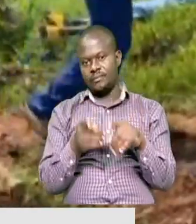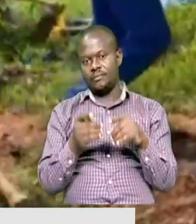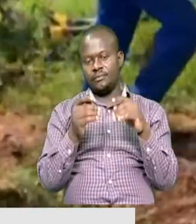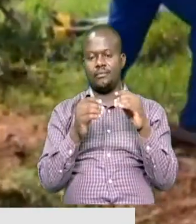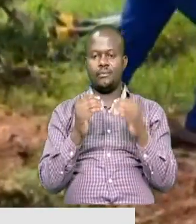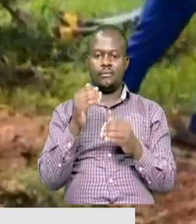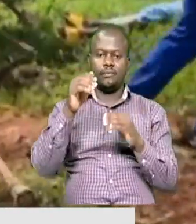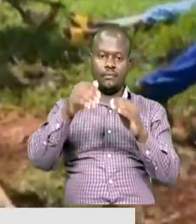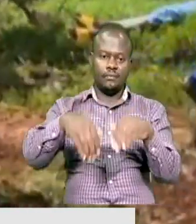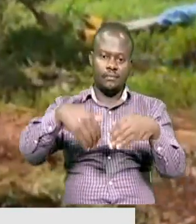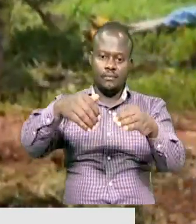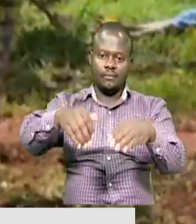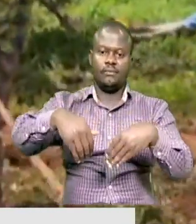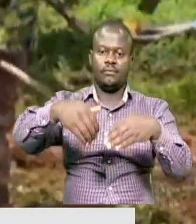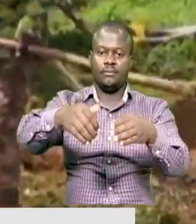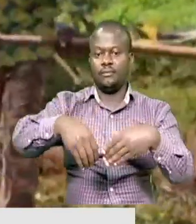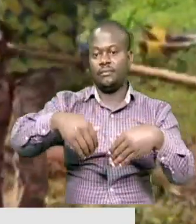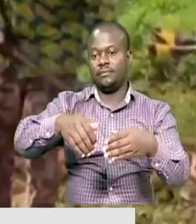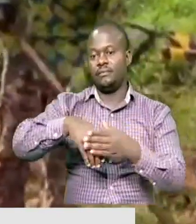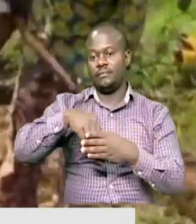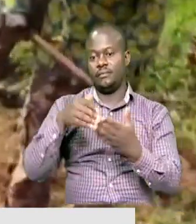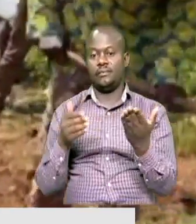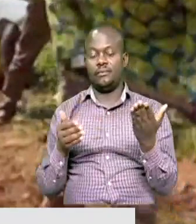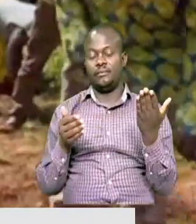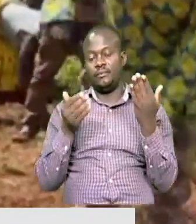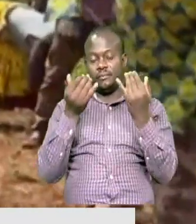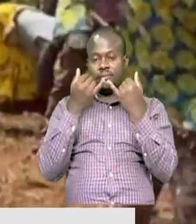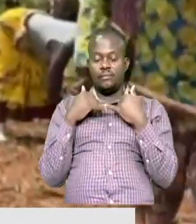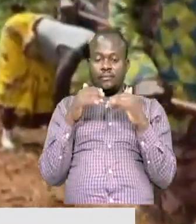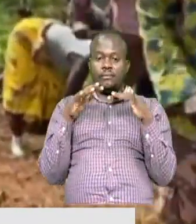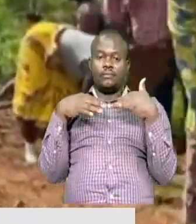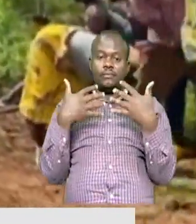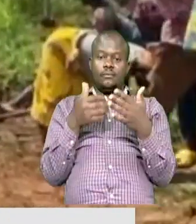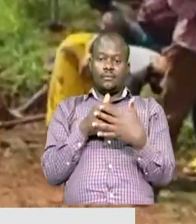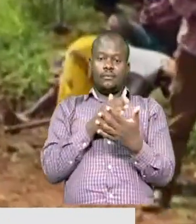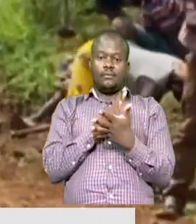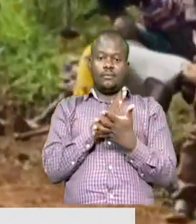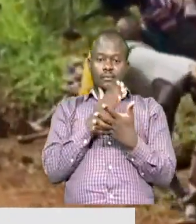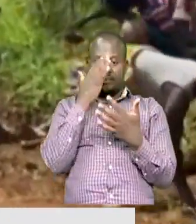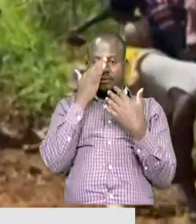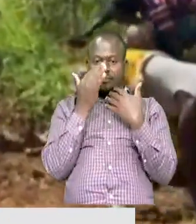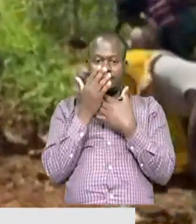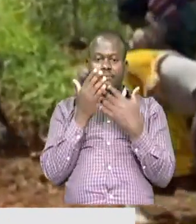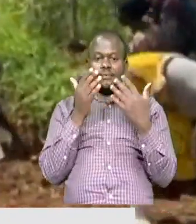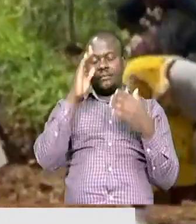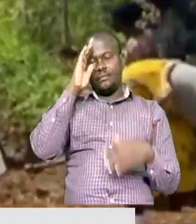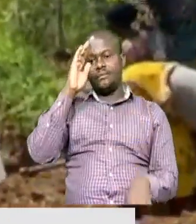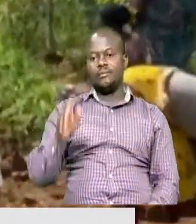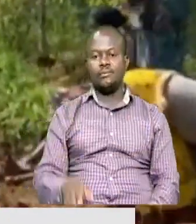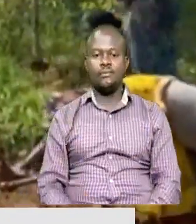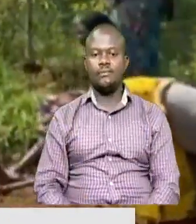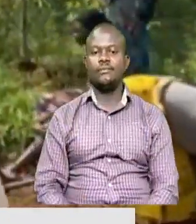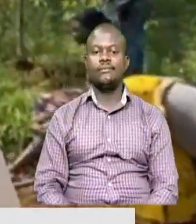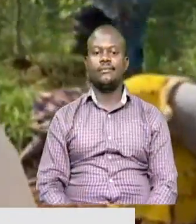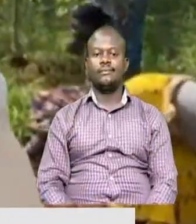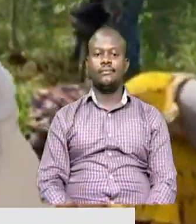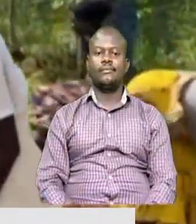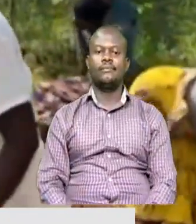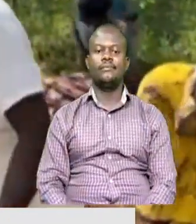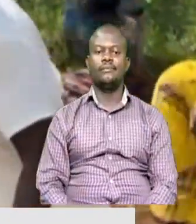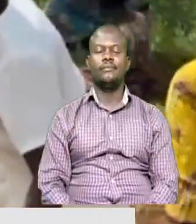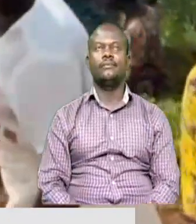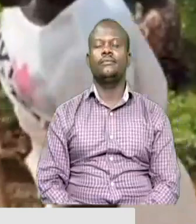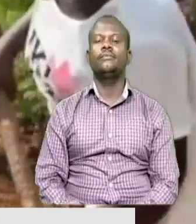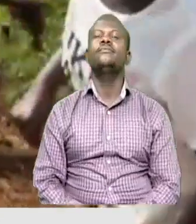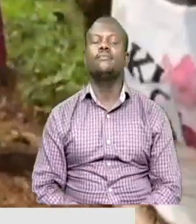guharura turi kumwe n'abari muri uyu muganda baratubwira mu by'ukuri uyu muganda bazindukiyemo mwamuke neza ubungubu